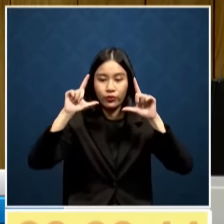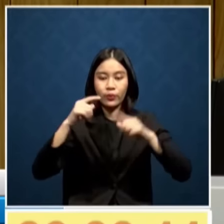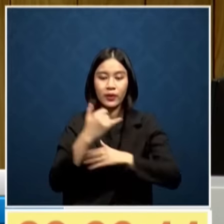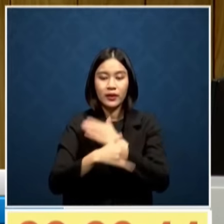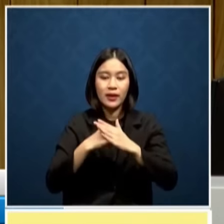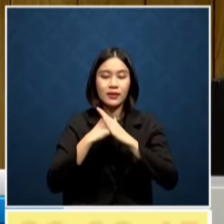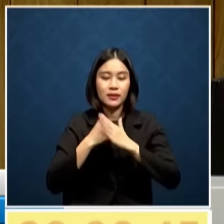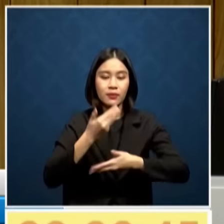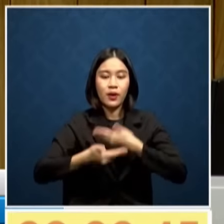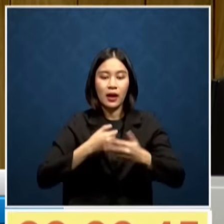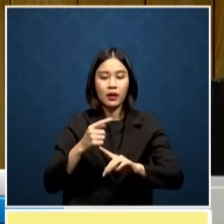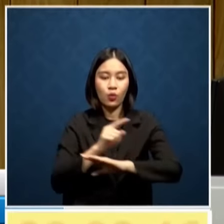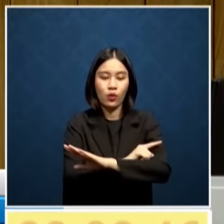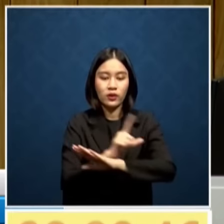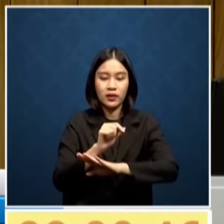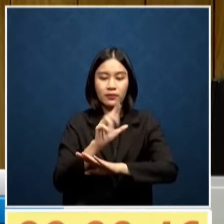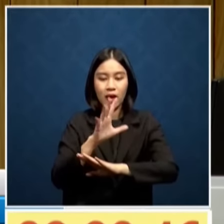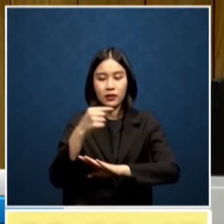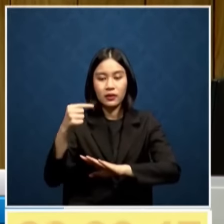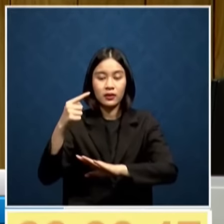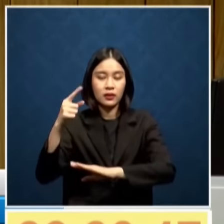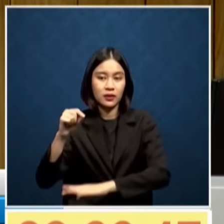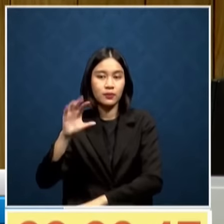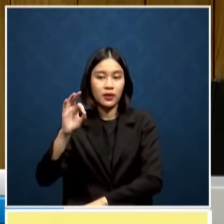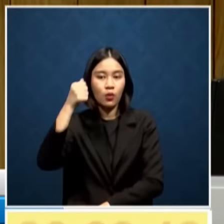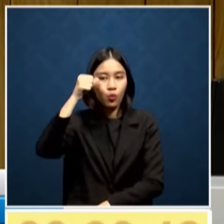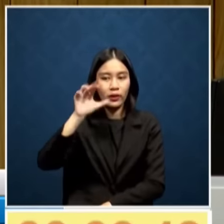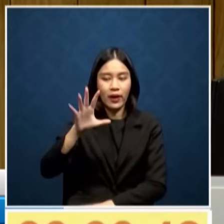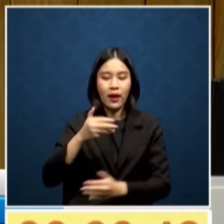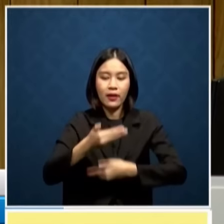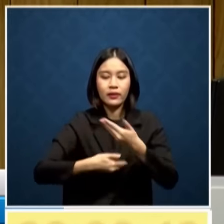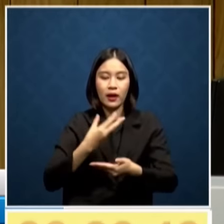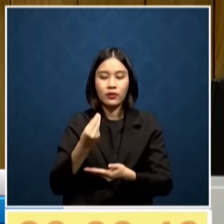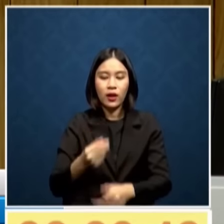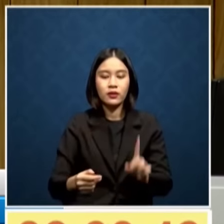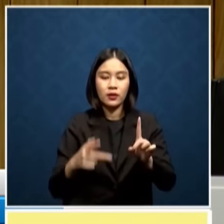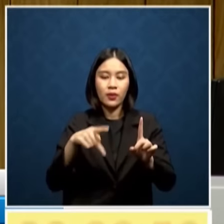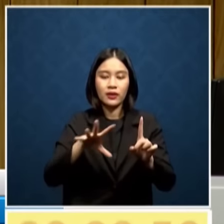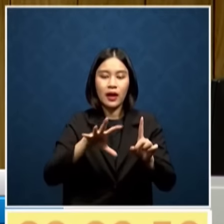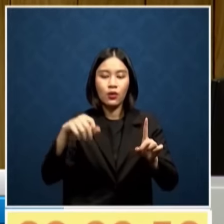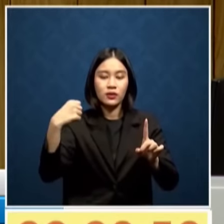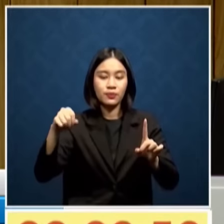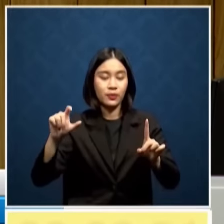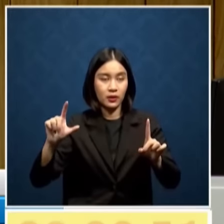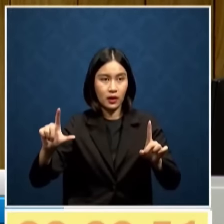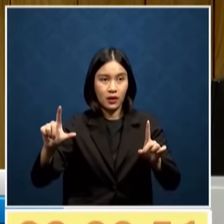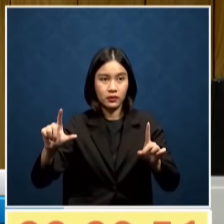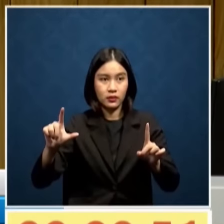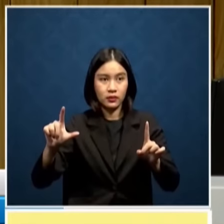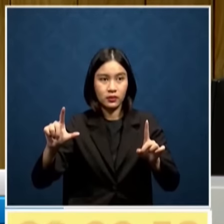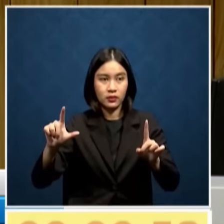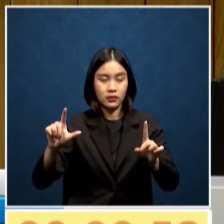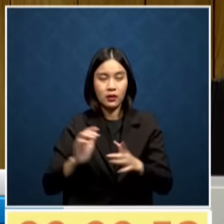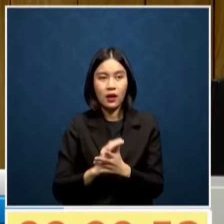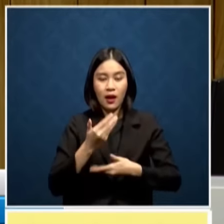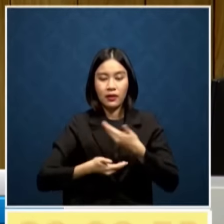ายเมื่อวันที่25ถึง29 5วันเราขายได้ 1,510 ล้านเลยนะครับในมุมของผมแล้วก็